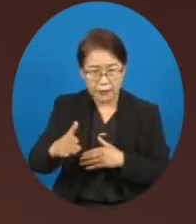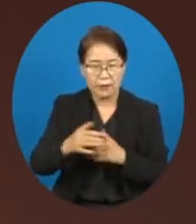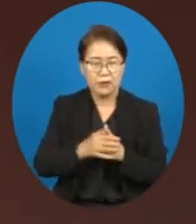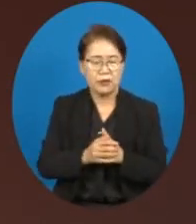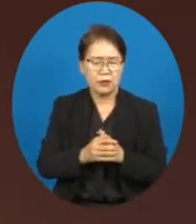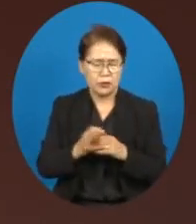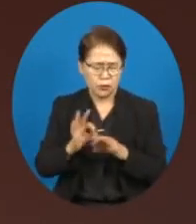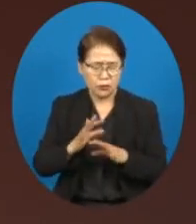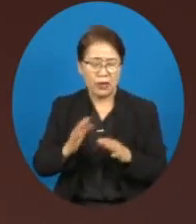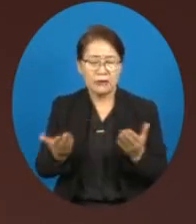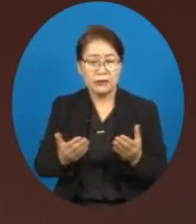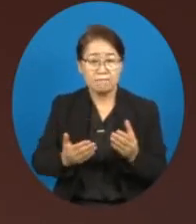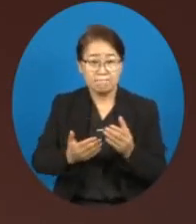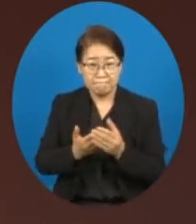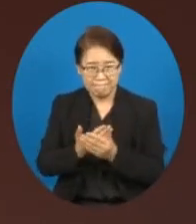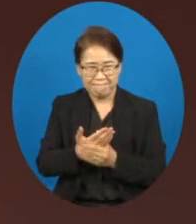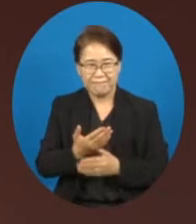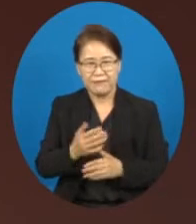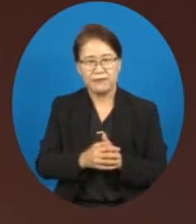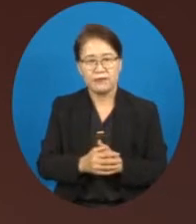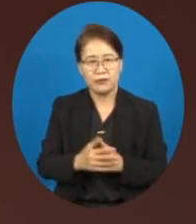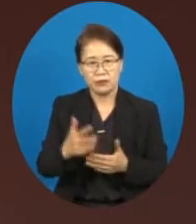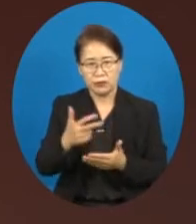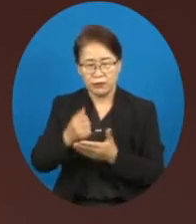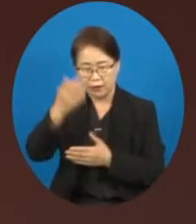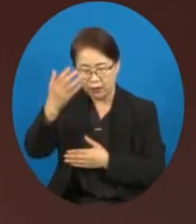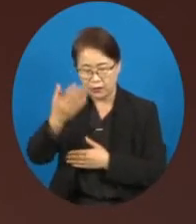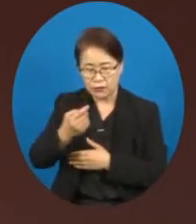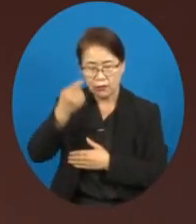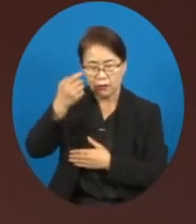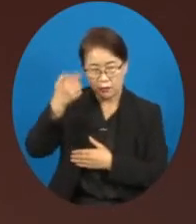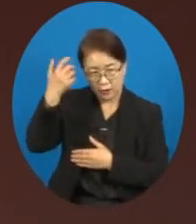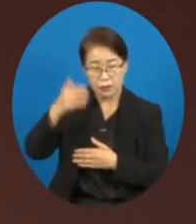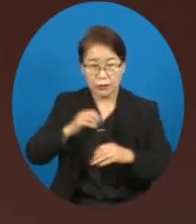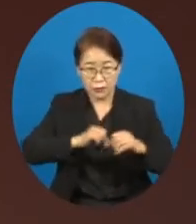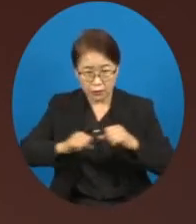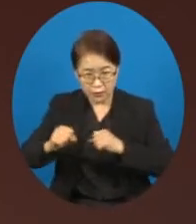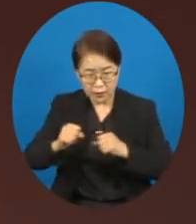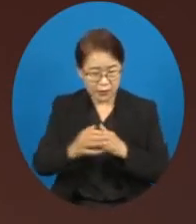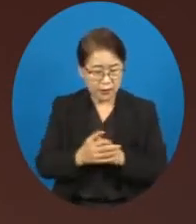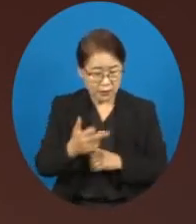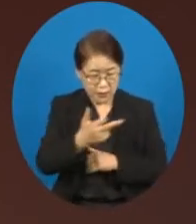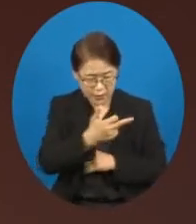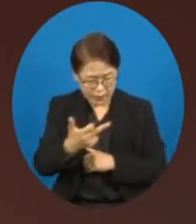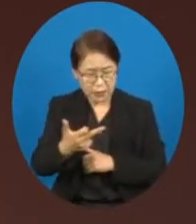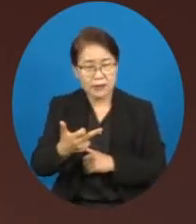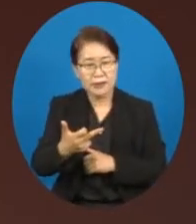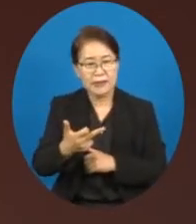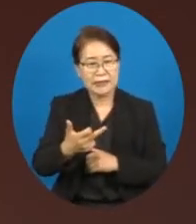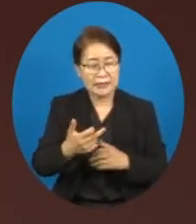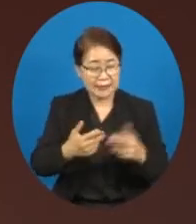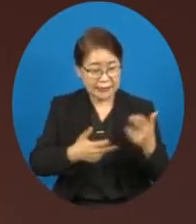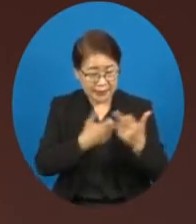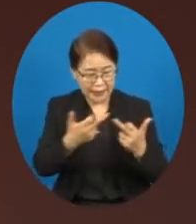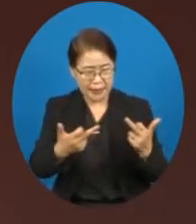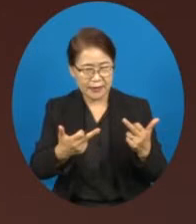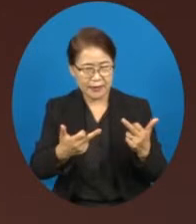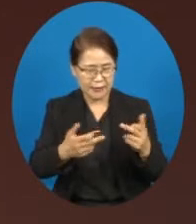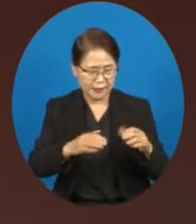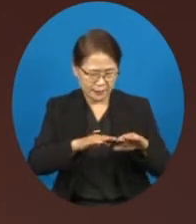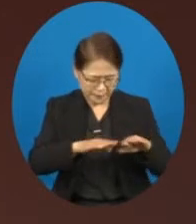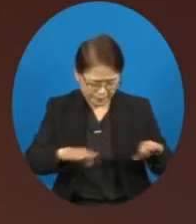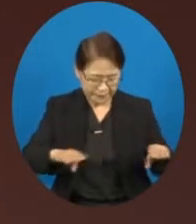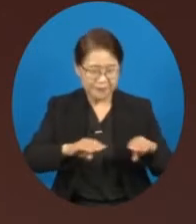일이 벌어졌습니다. 주의 성령께서 역사하시니 큰 산이 뭐가 됐어요? 평지가